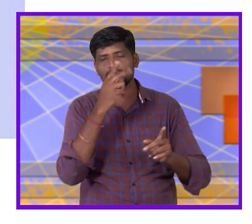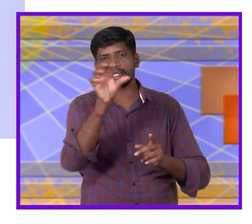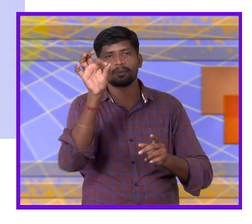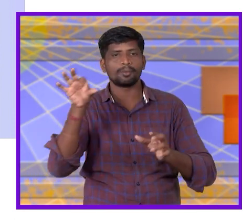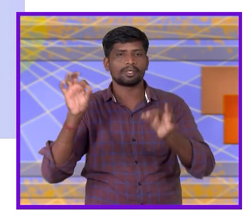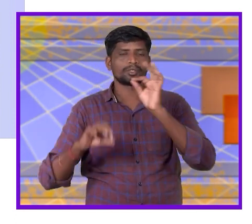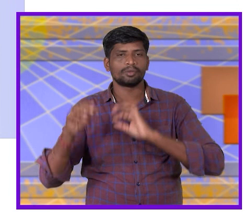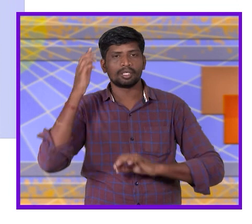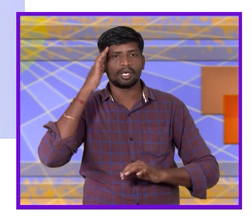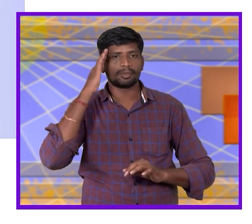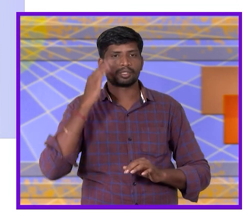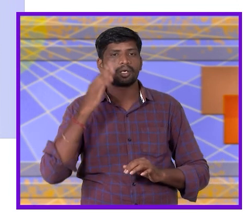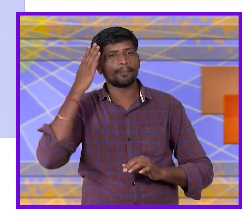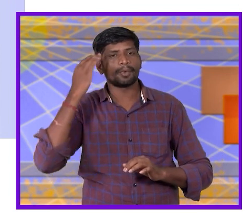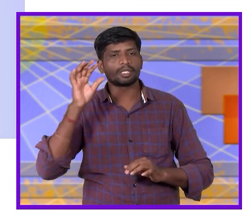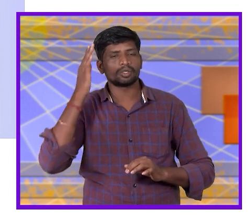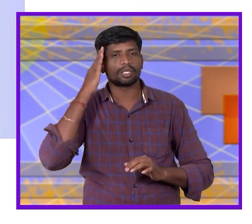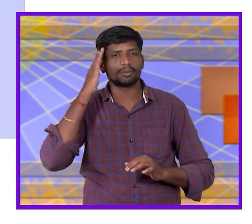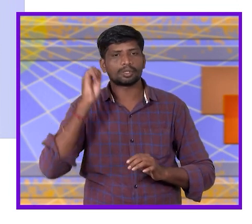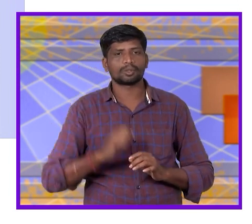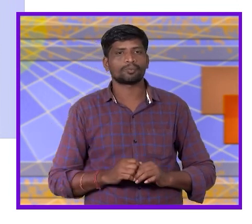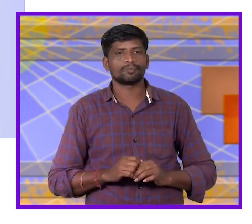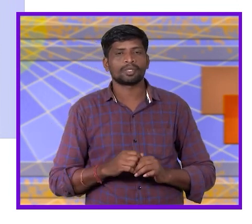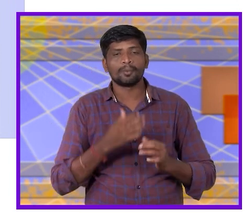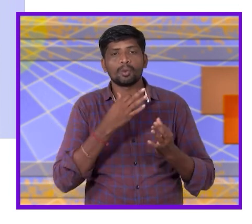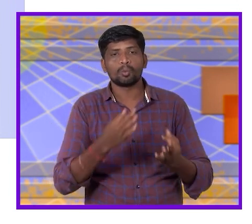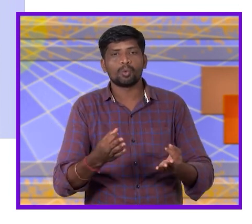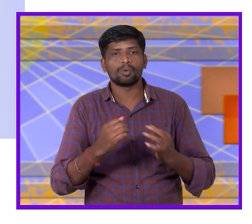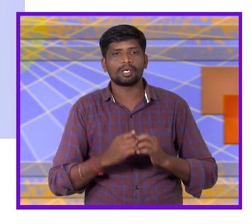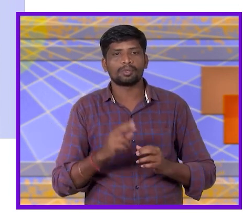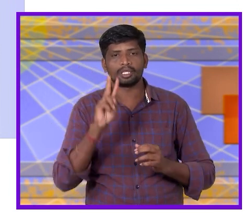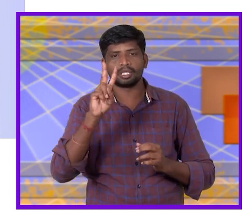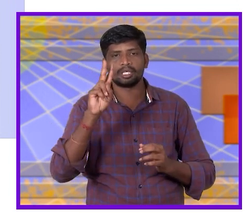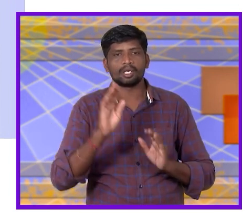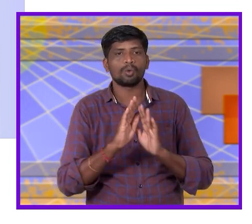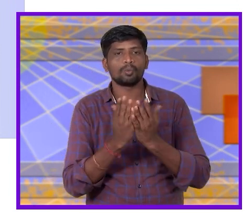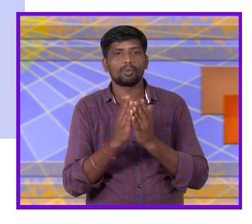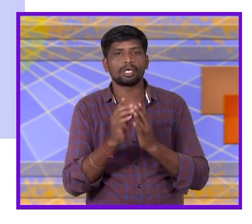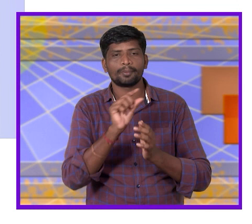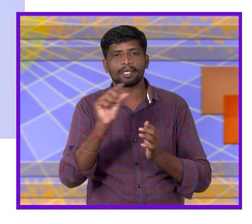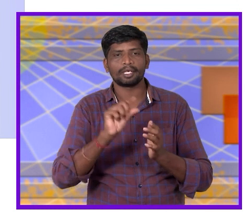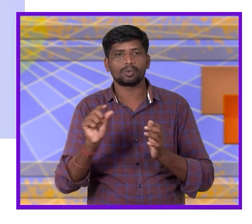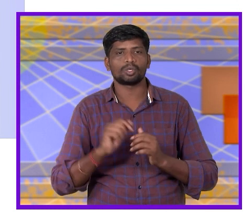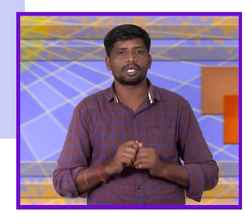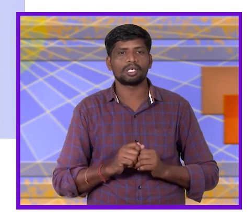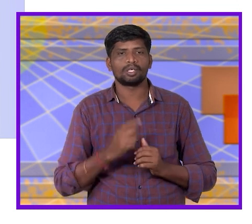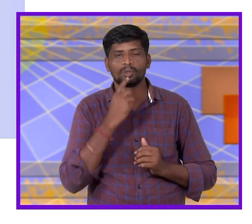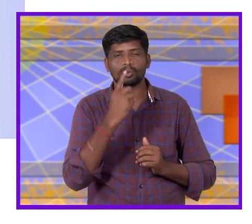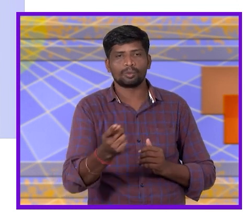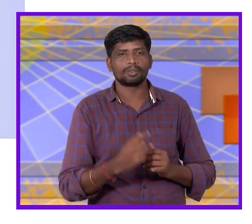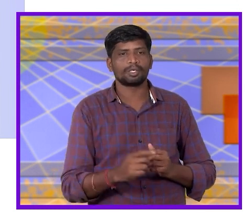அதை நம்ம நினைவில் கொண்டு வரணும். அது மாதிரி பூம்புகார் பற்றி கூறக்கூடிய இரண்டு நூல்களுடைய பெயர்கள் சொல்ல